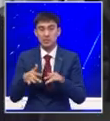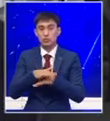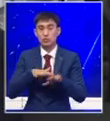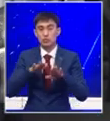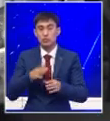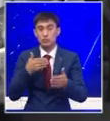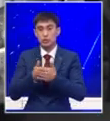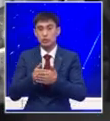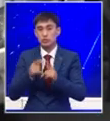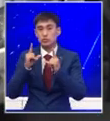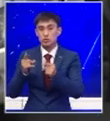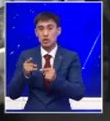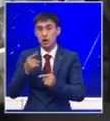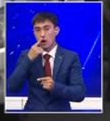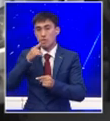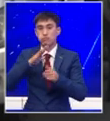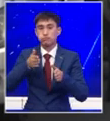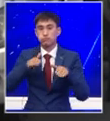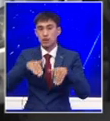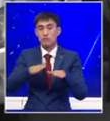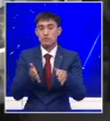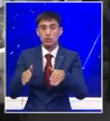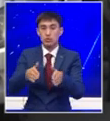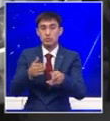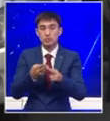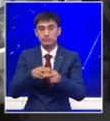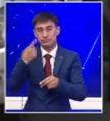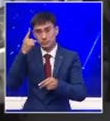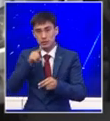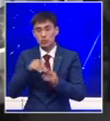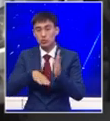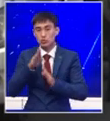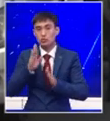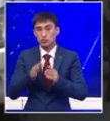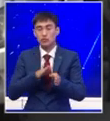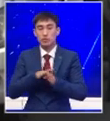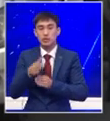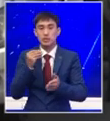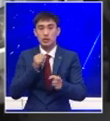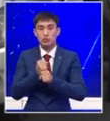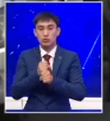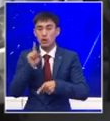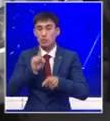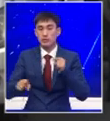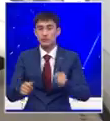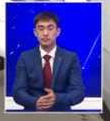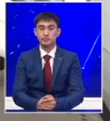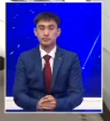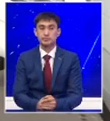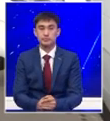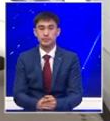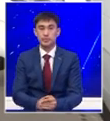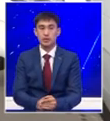пункты до которых надо добираться по полевым дорогам новые машины как нельзя лучше позволят выполнять нашу работу оперативно